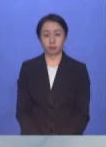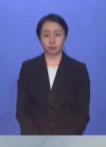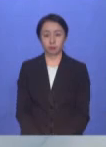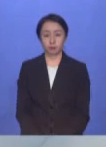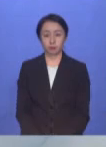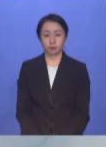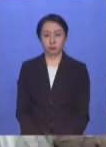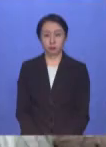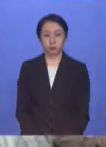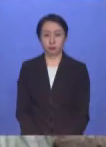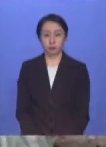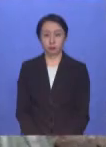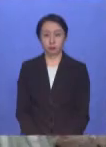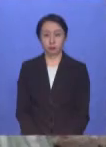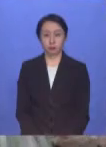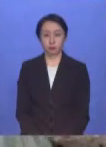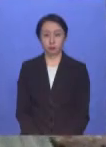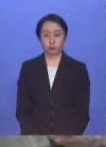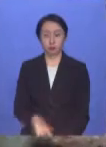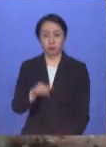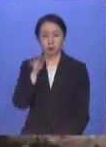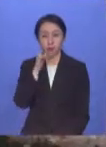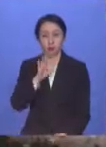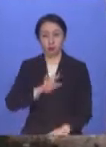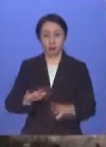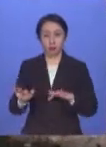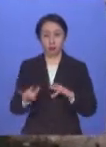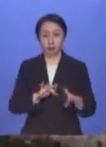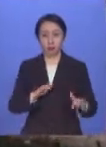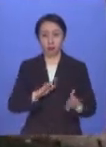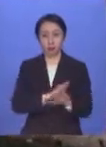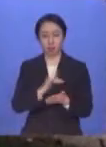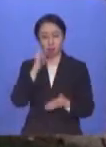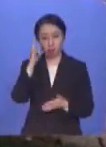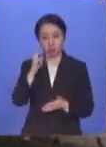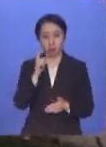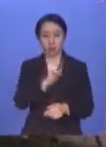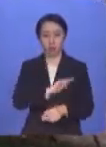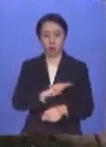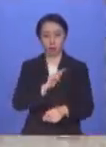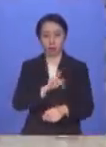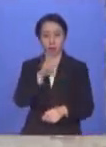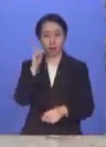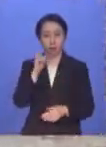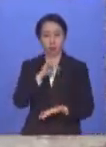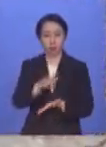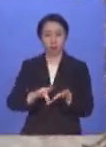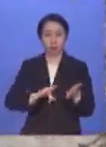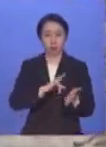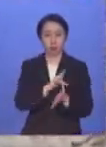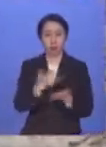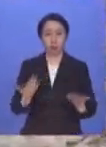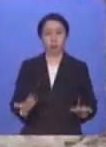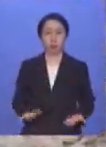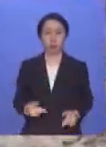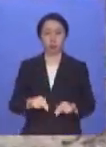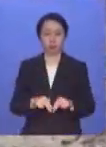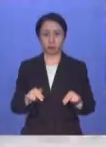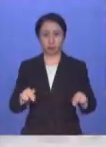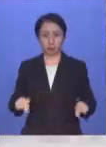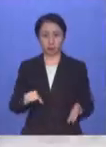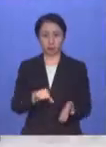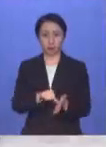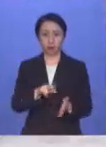наш корреспондент. В рамках экологической акции «Таза Казахстан» сотрудники молодежного ресурсного центра, жители Петропавловска и